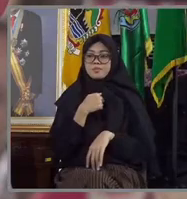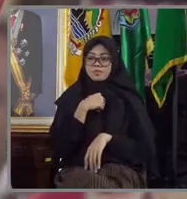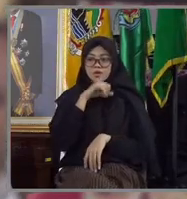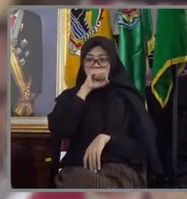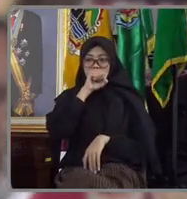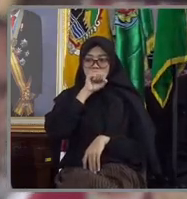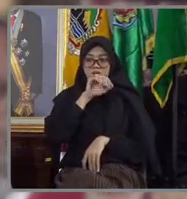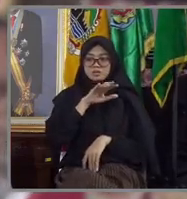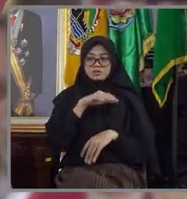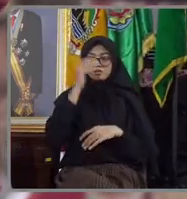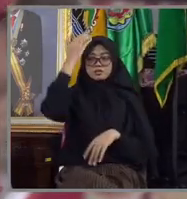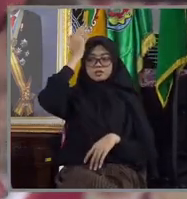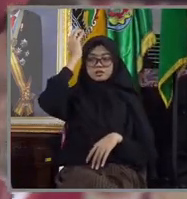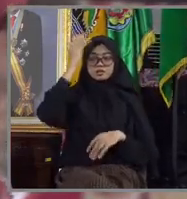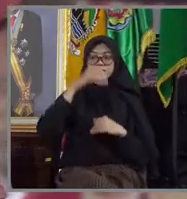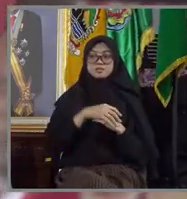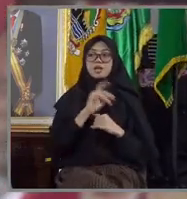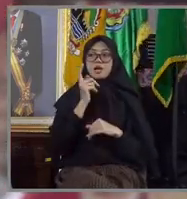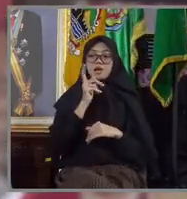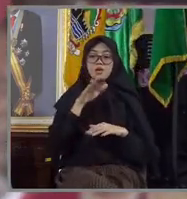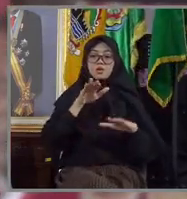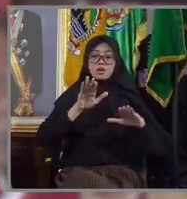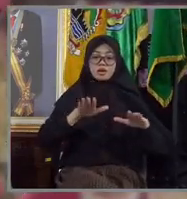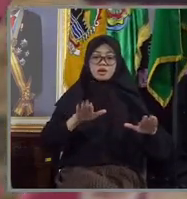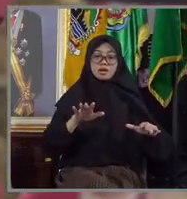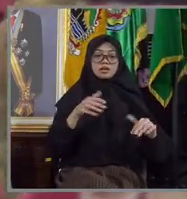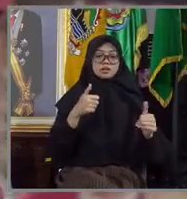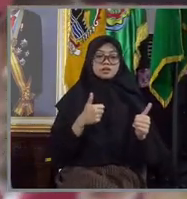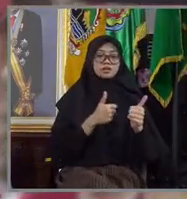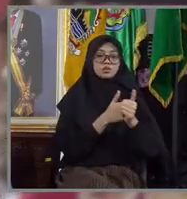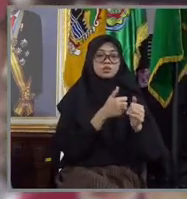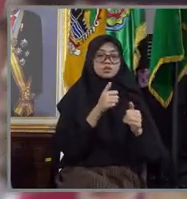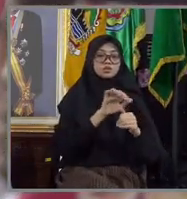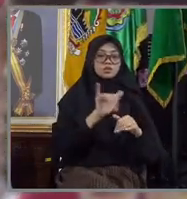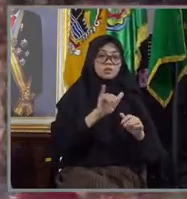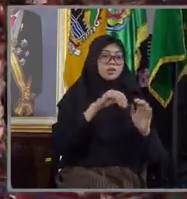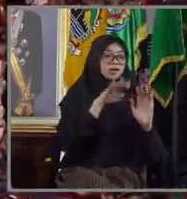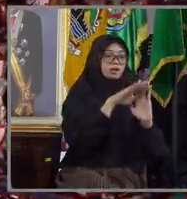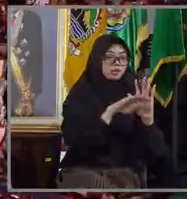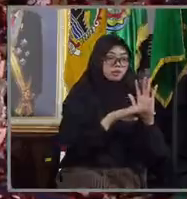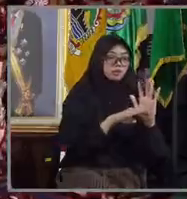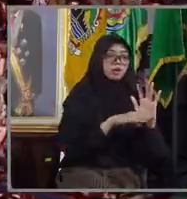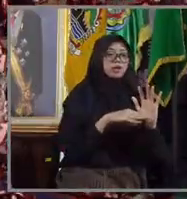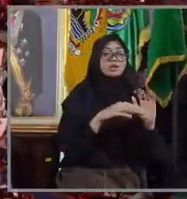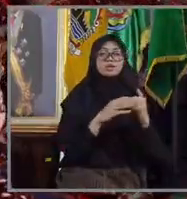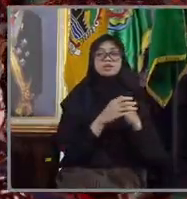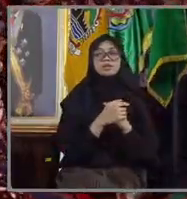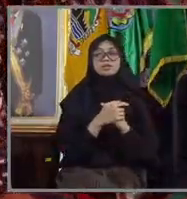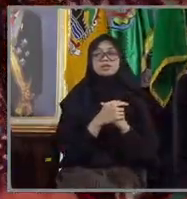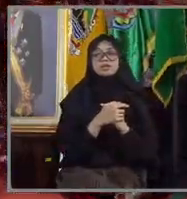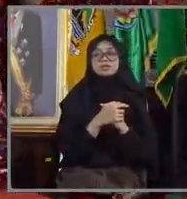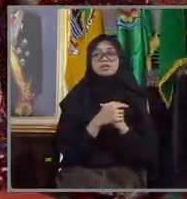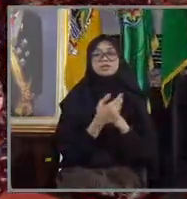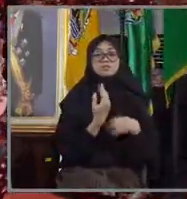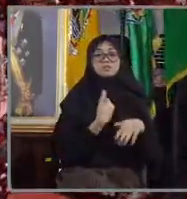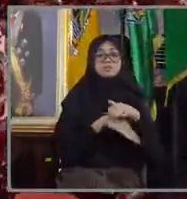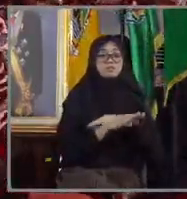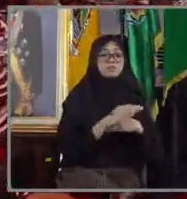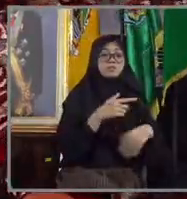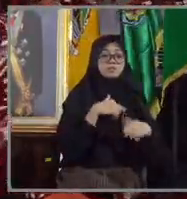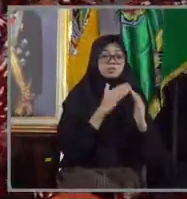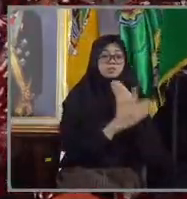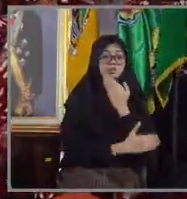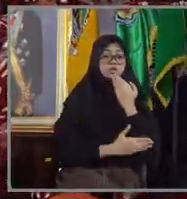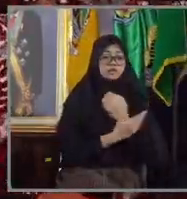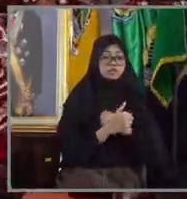masih masuk kategori sesuai dengan regulasi aturan teknisnya bisa masuk ke negeri kita